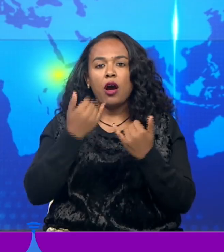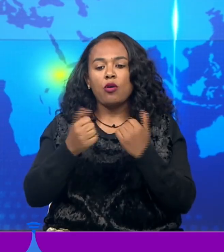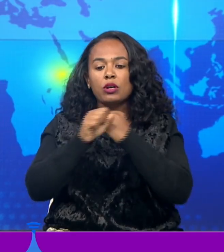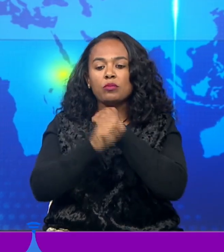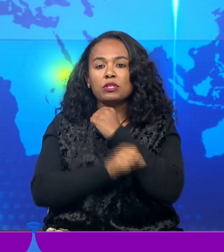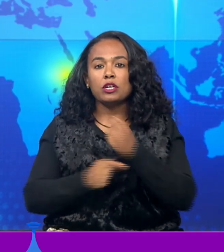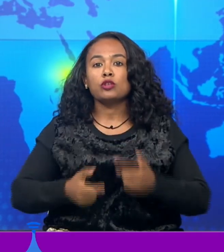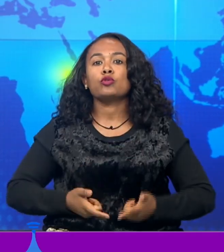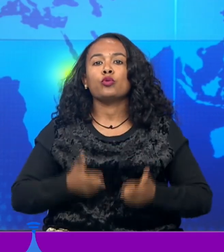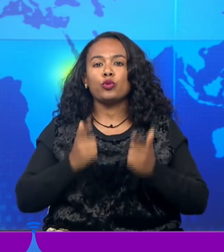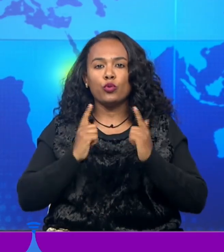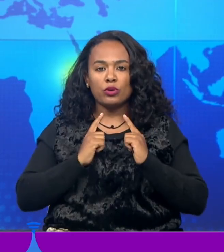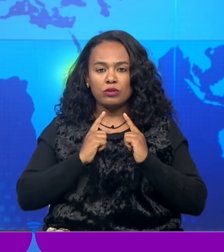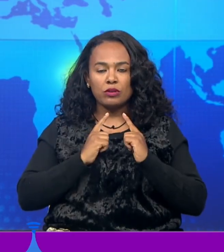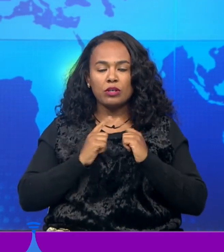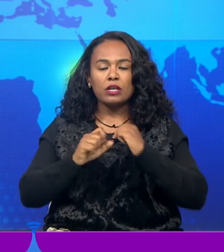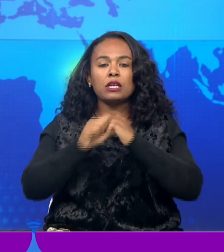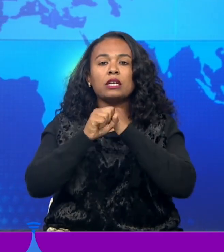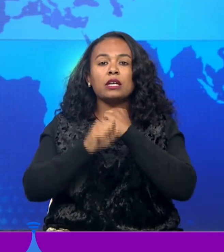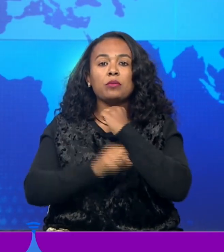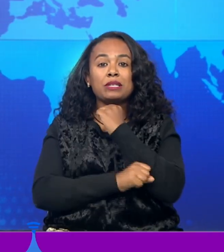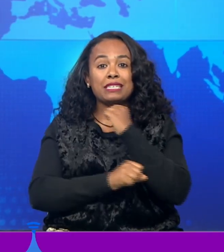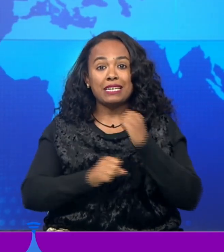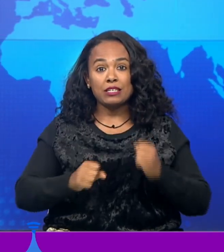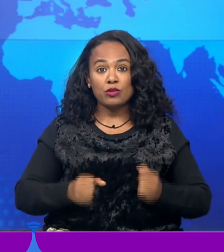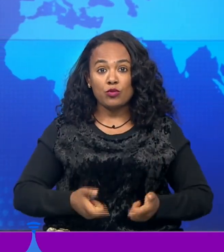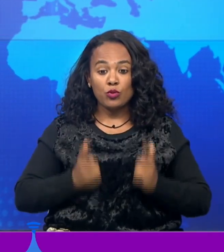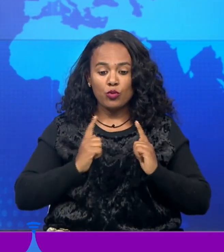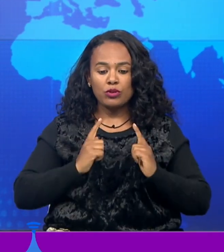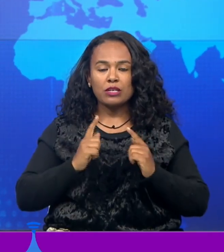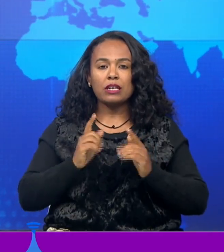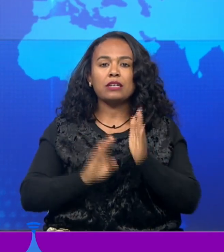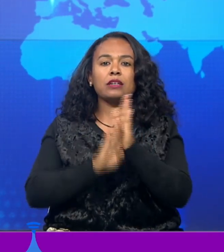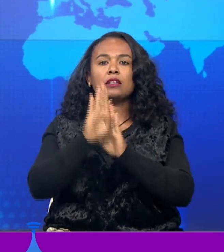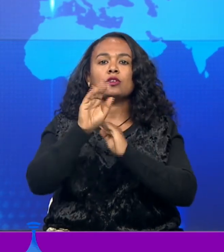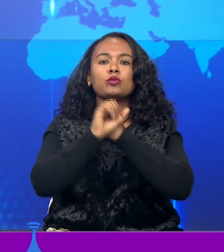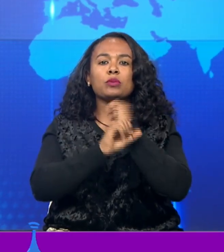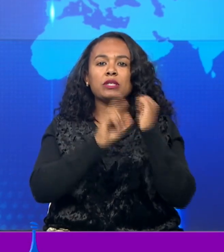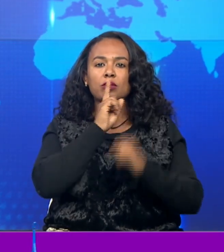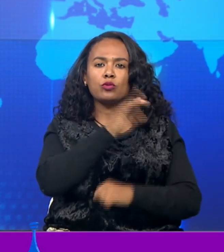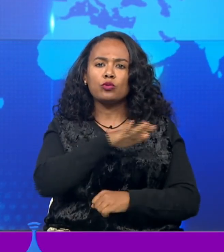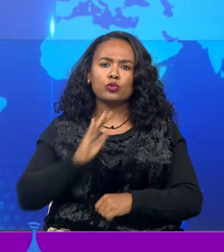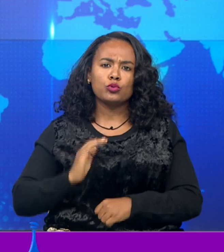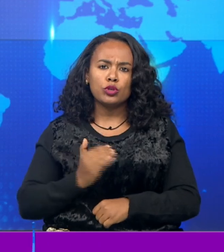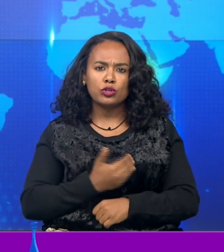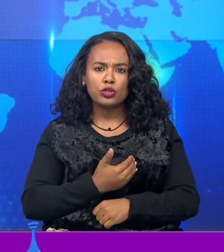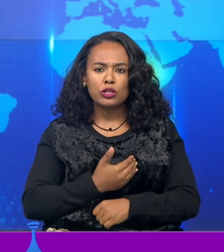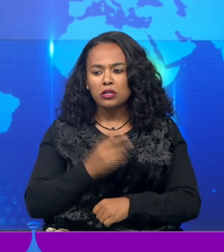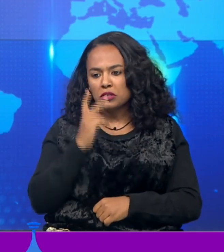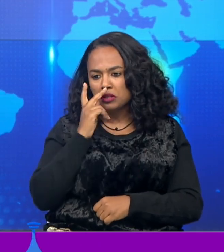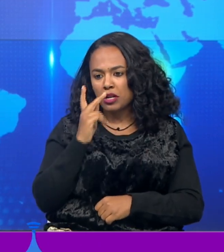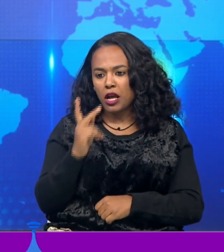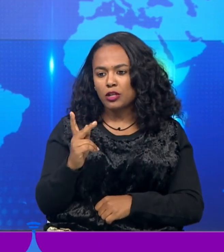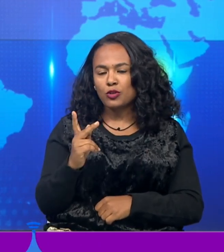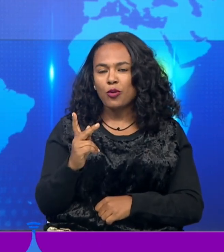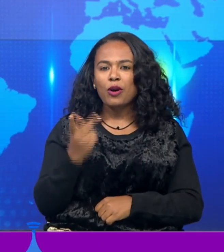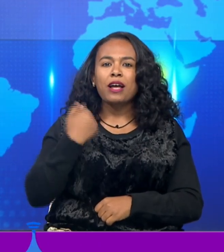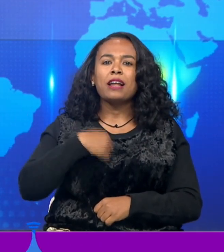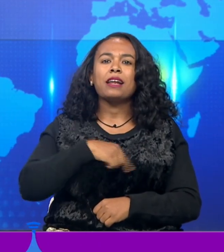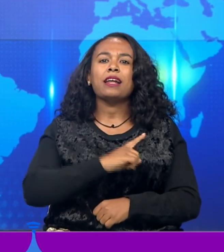የመሰረትነው ህይወት እኮ ለእድገታችን መሰረት ነው። ልጆቻችን ስናያቸው